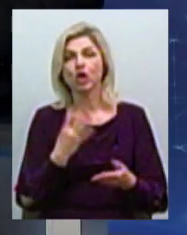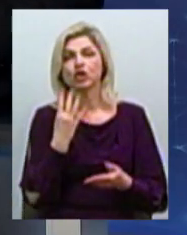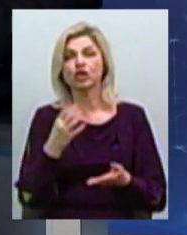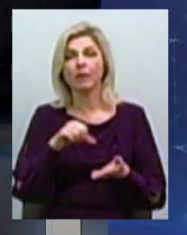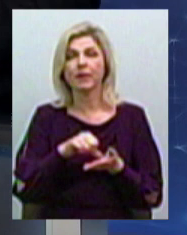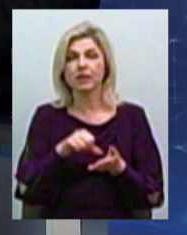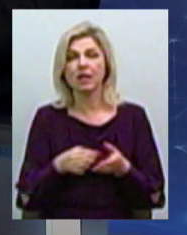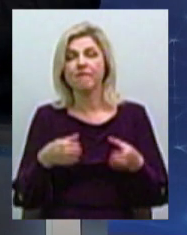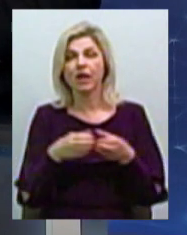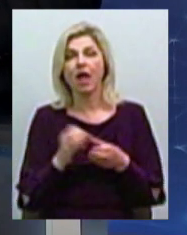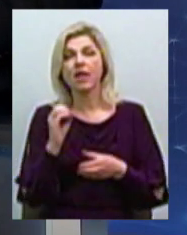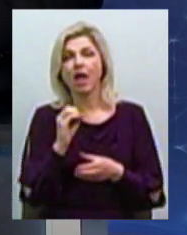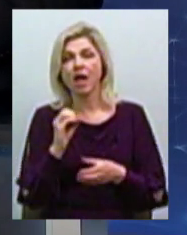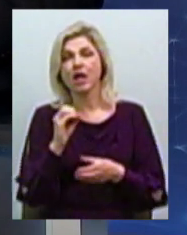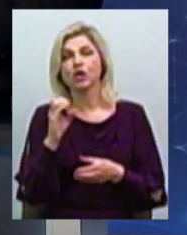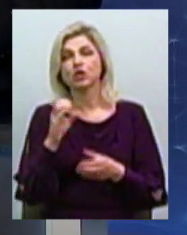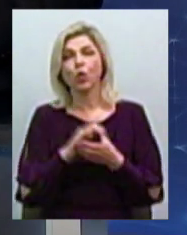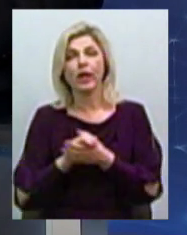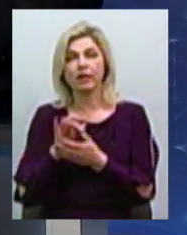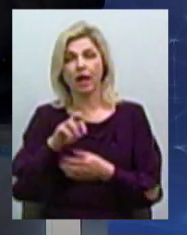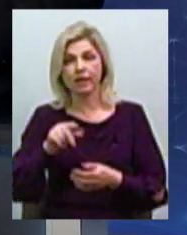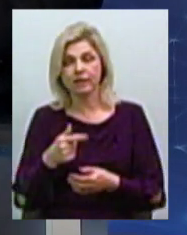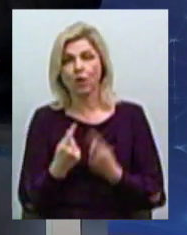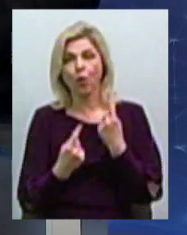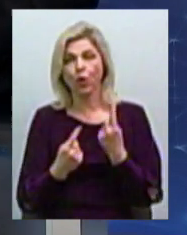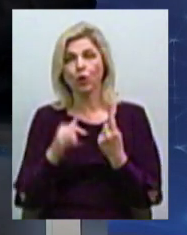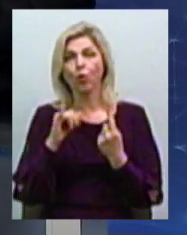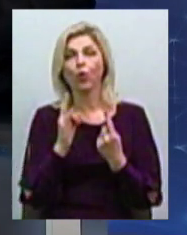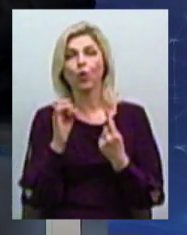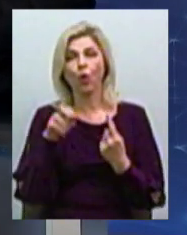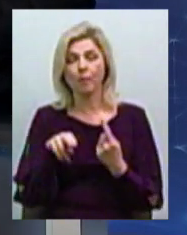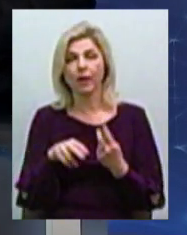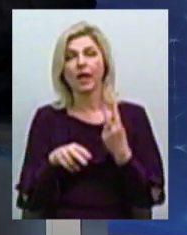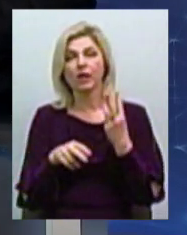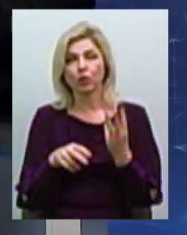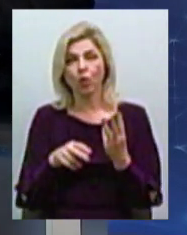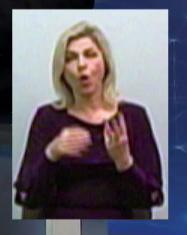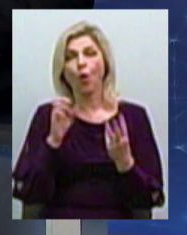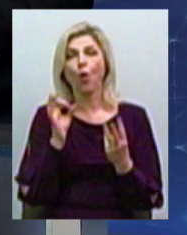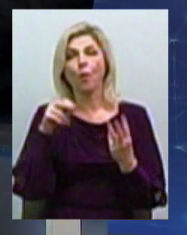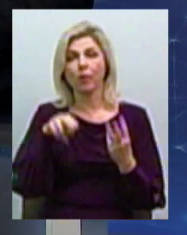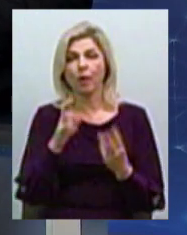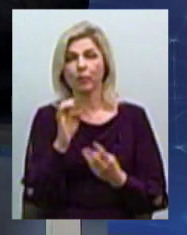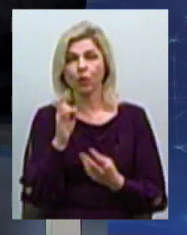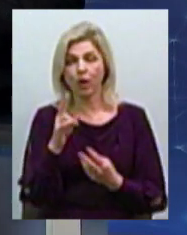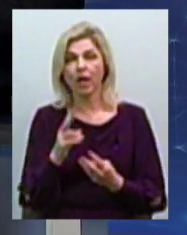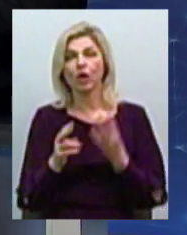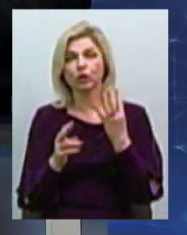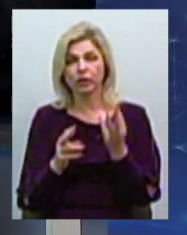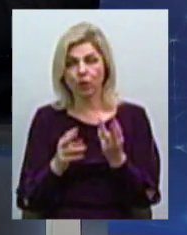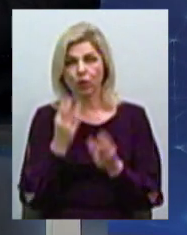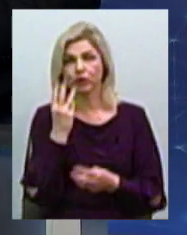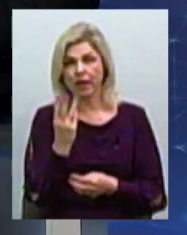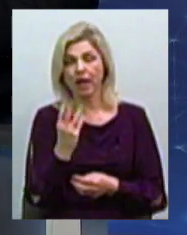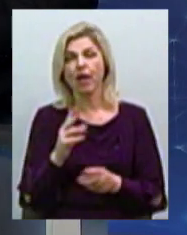фракції «Європейська солідарність», один від партії «УКРОП», троє з опозиційного блоку, троє з «Відродження», це всі